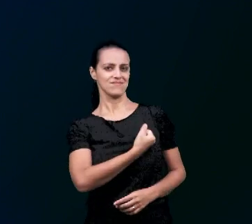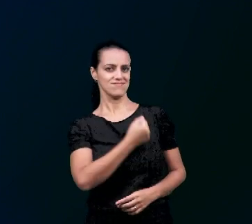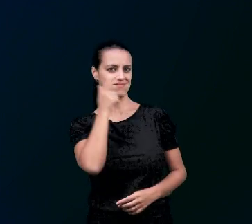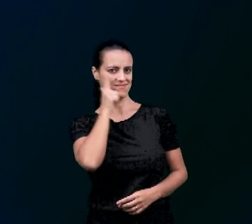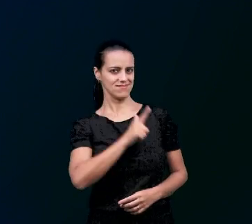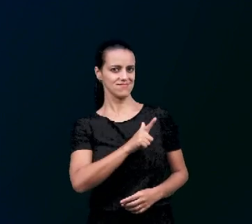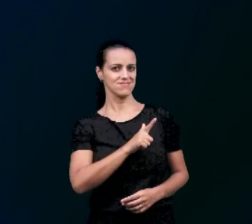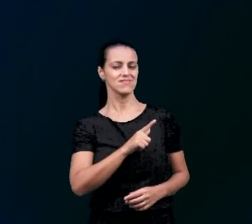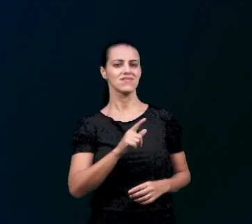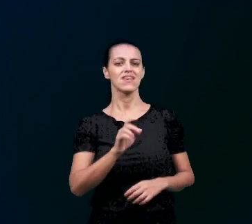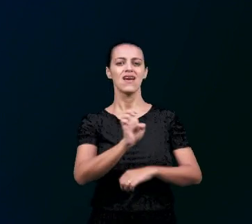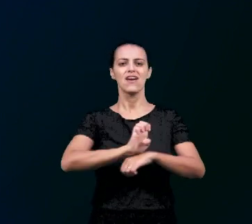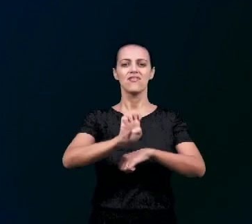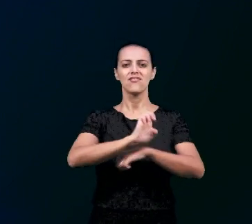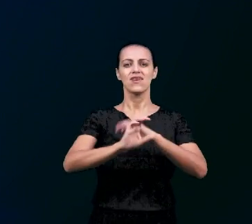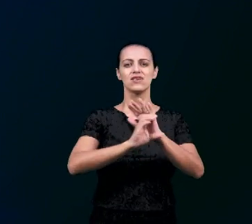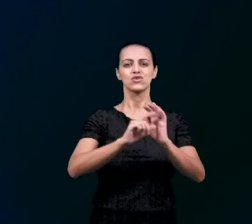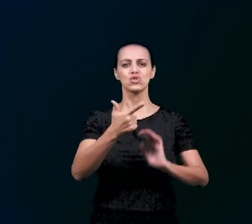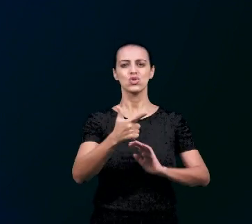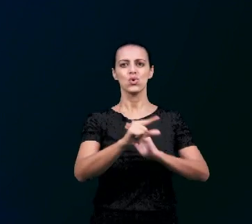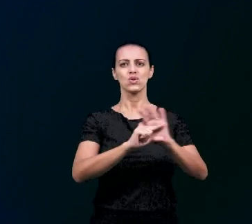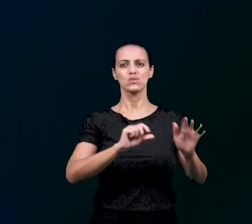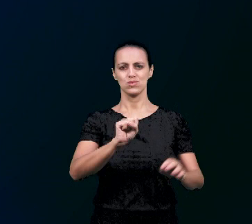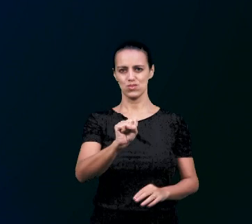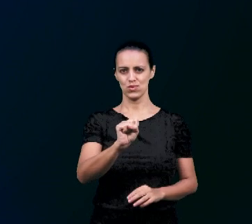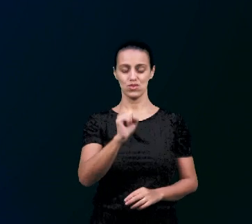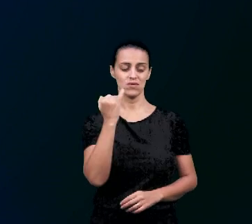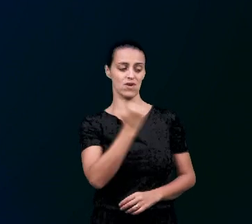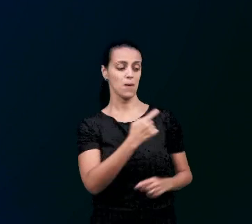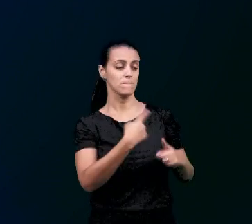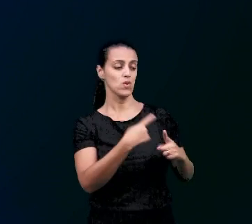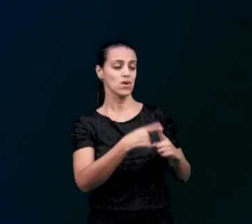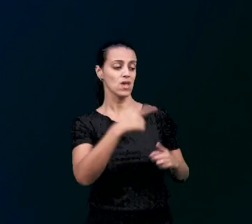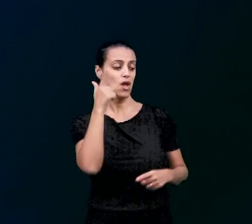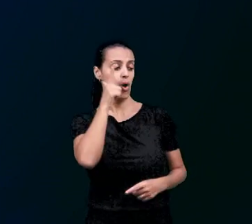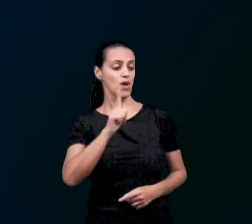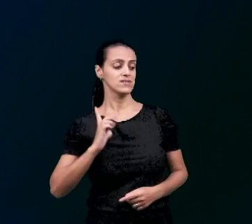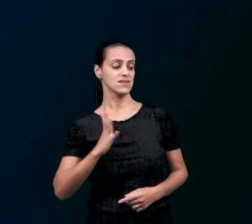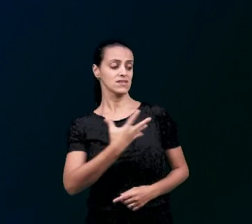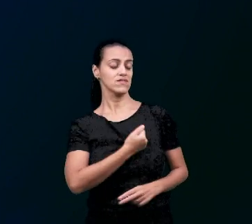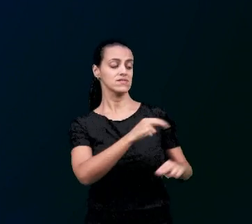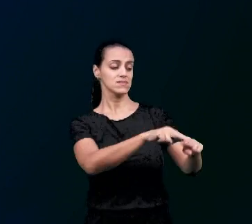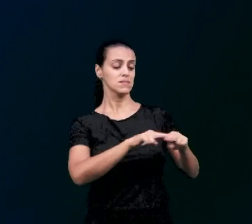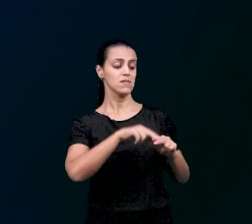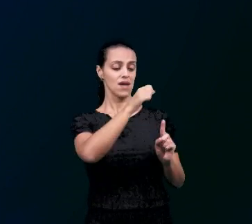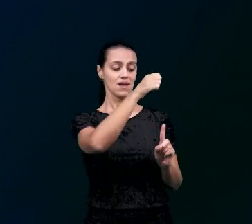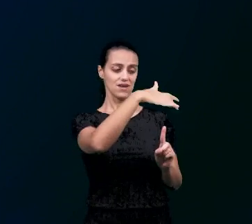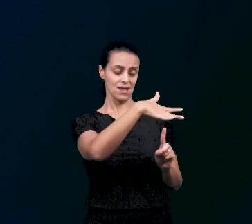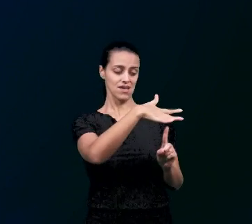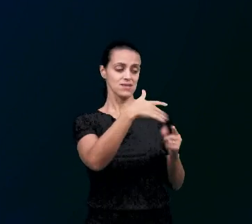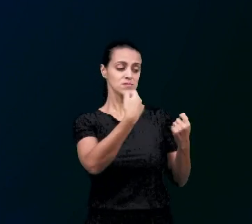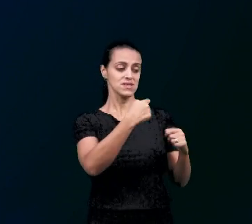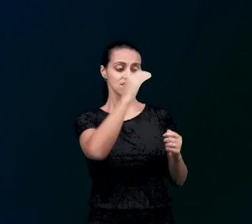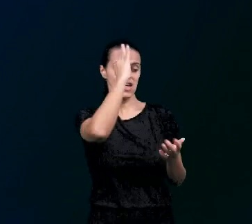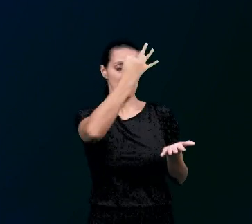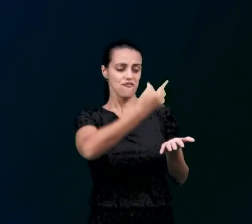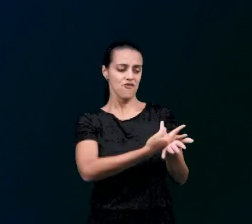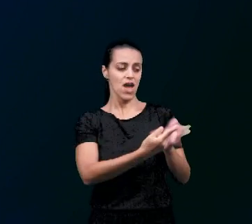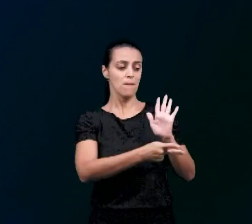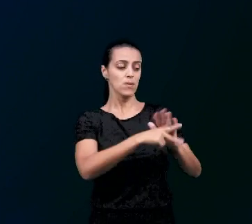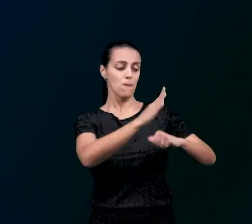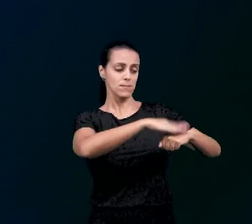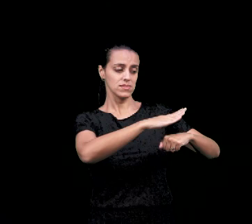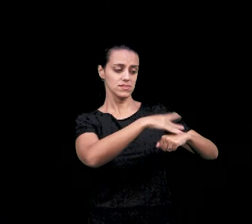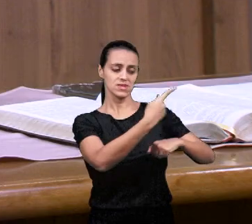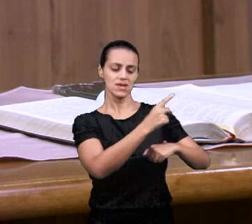en Éphésiens 2:8 qui dit: Car par la grâce vous êtes sauvés par le moyen de la foi, et cela ne vient pas de